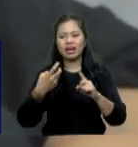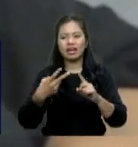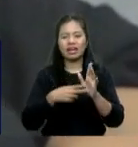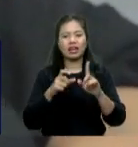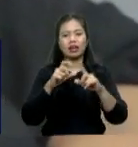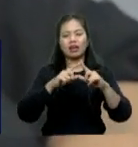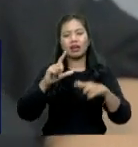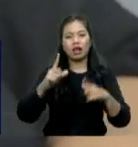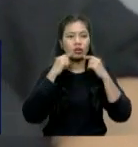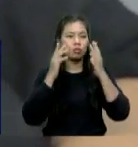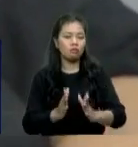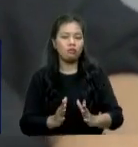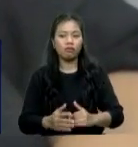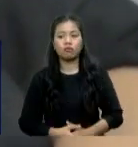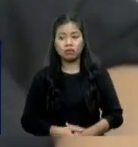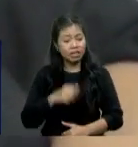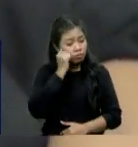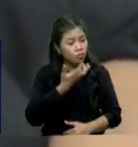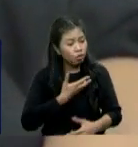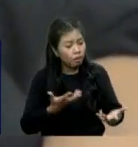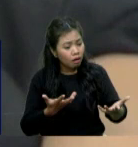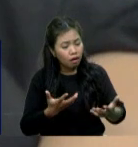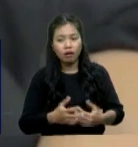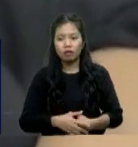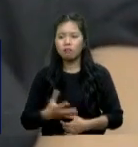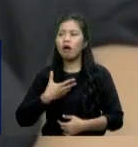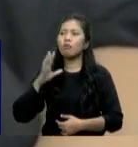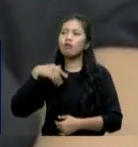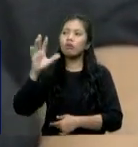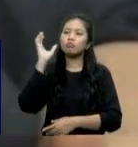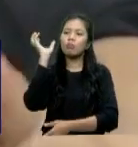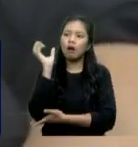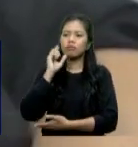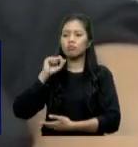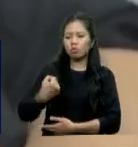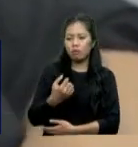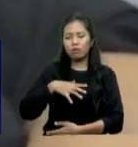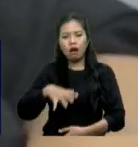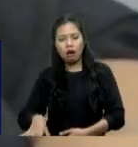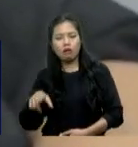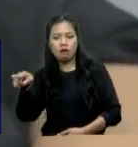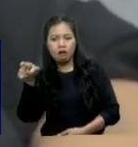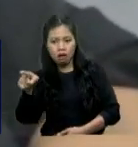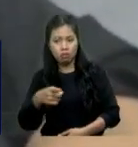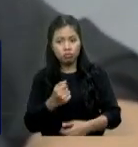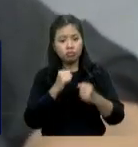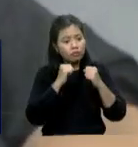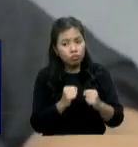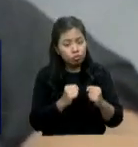ya? Bersama keluarga juga? Iya, suami dan anak saya. Oh, iya. Saya pas duduk di bangku belakang